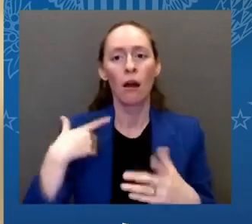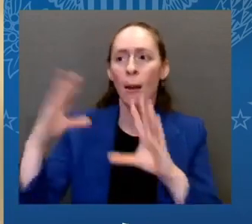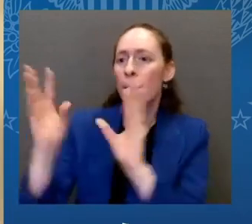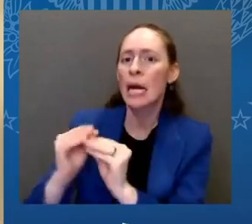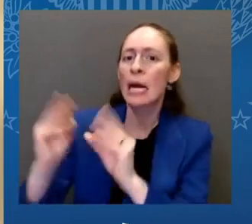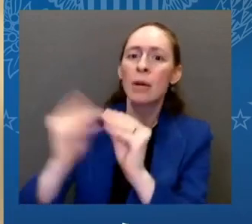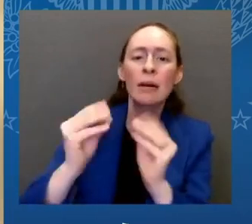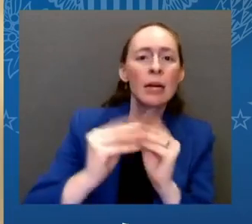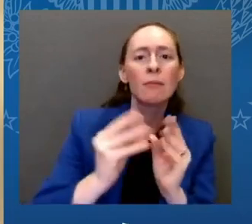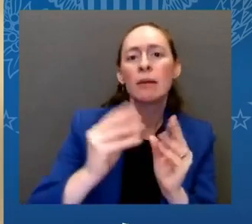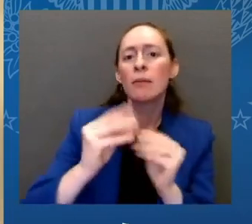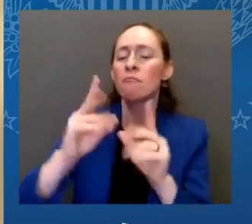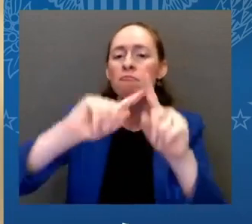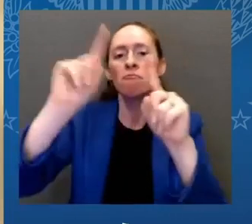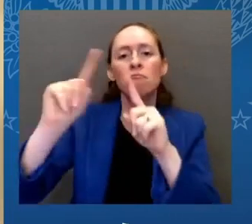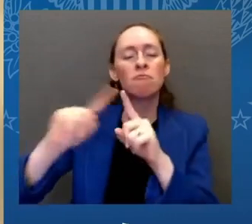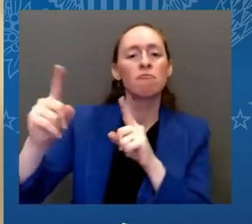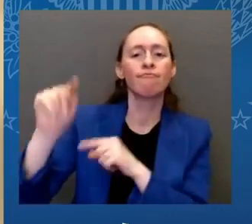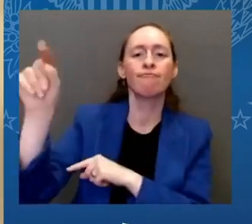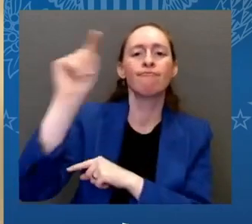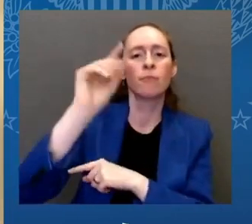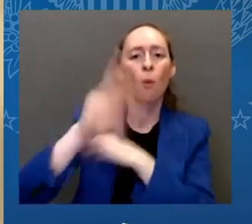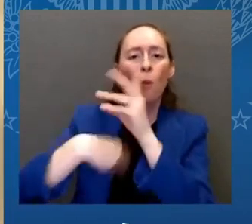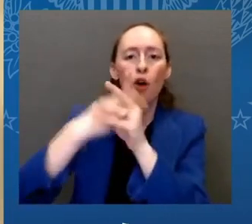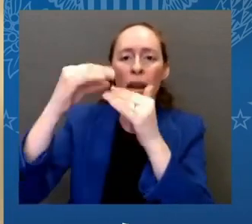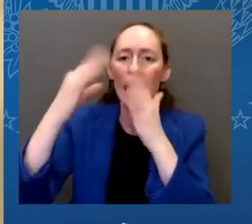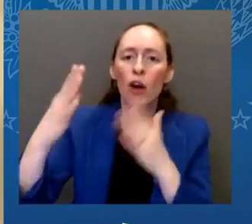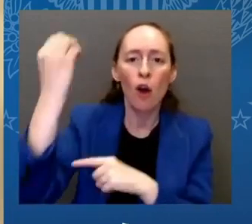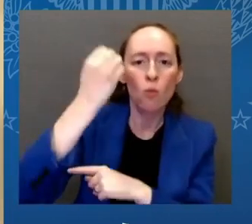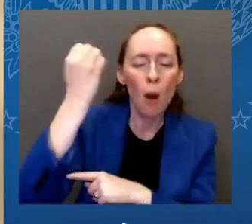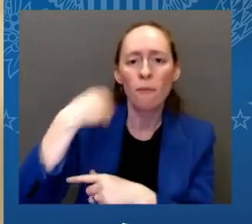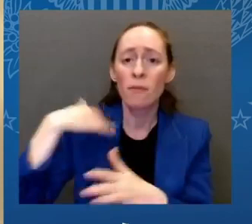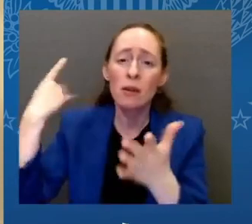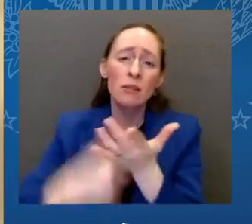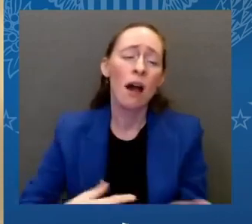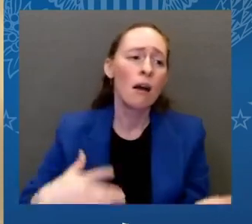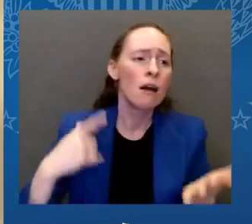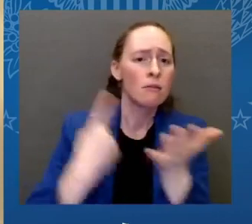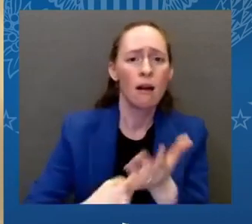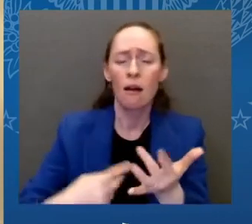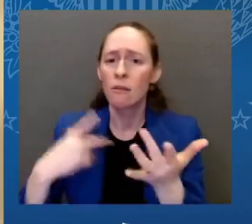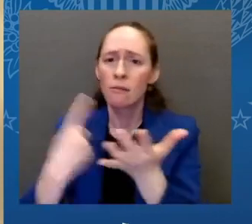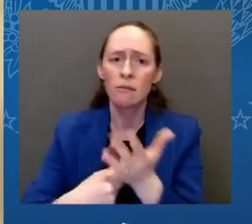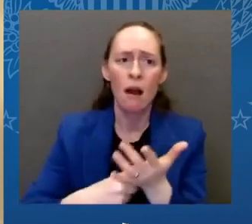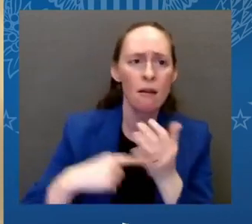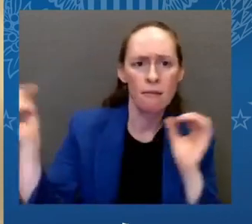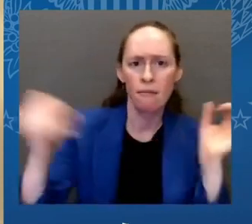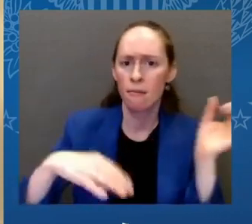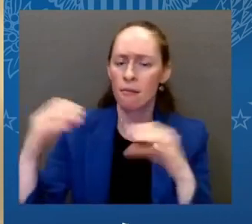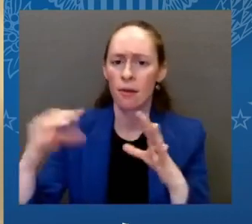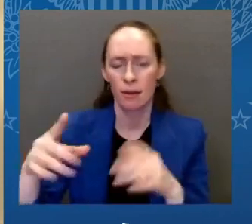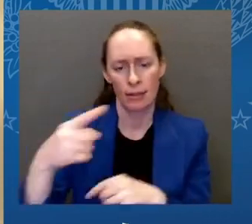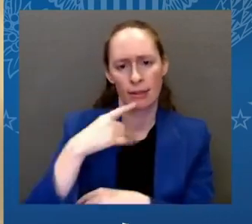в розмовах з нашими європейськими союзниками, переконуючи їх в тому, що Україну